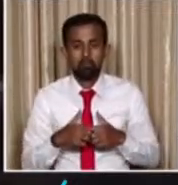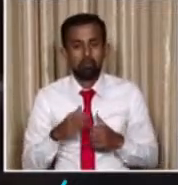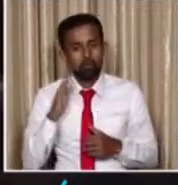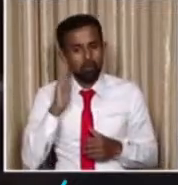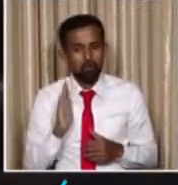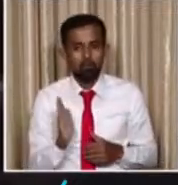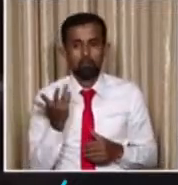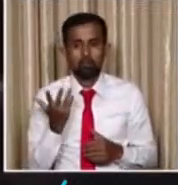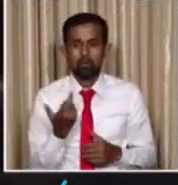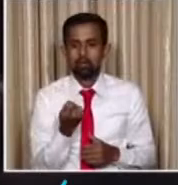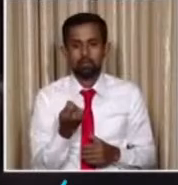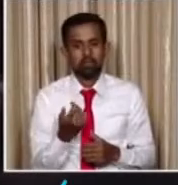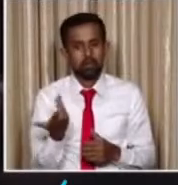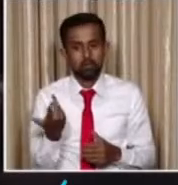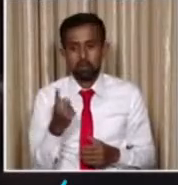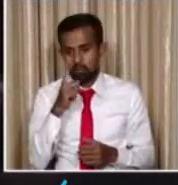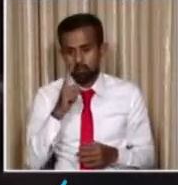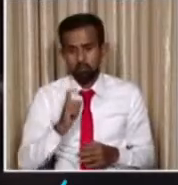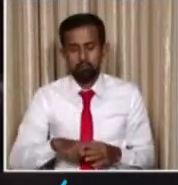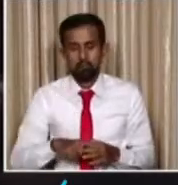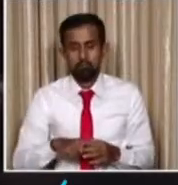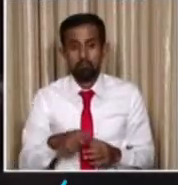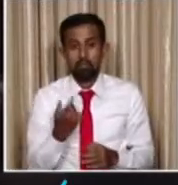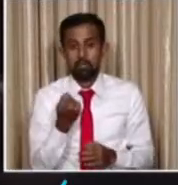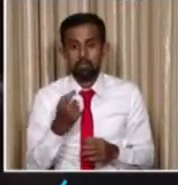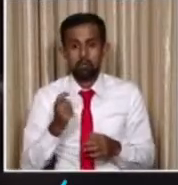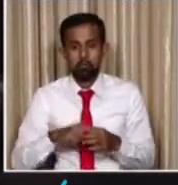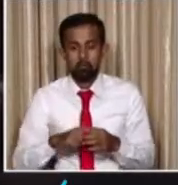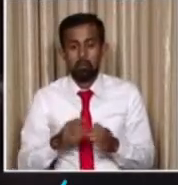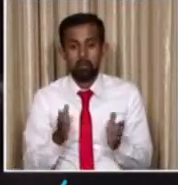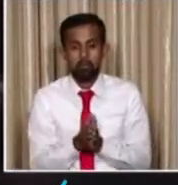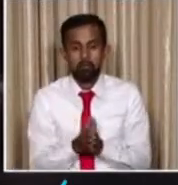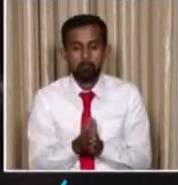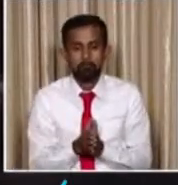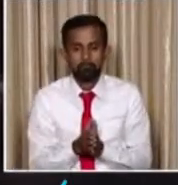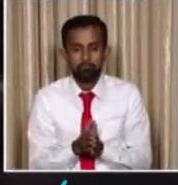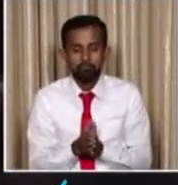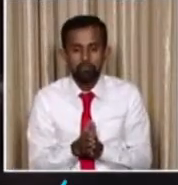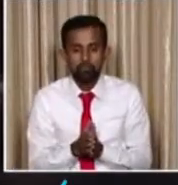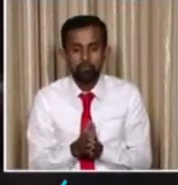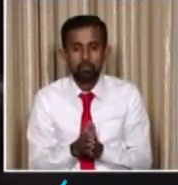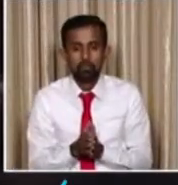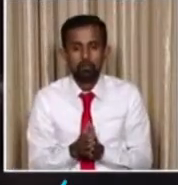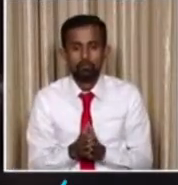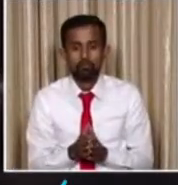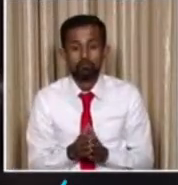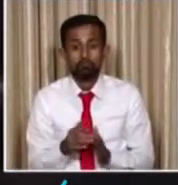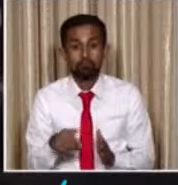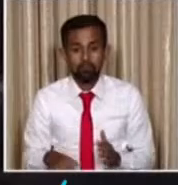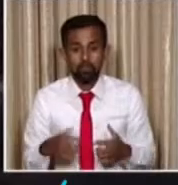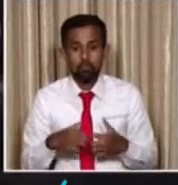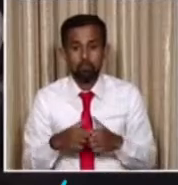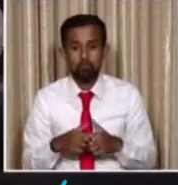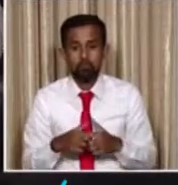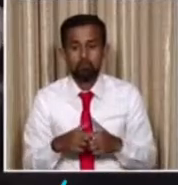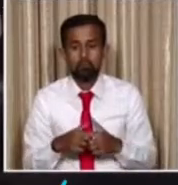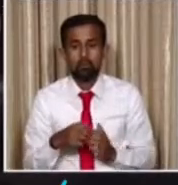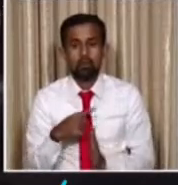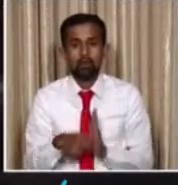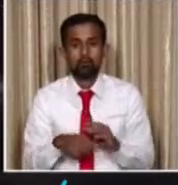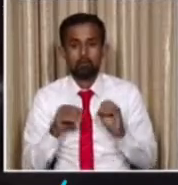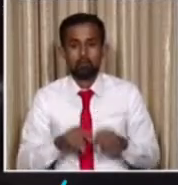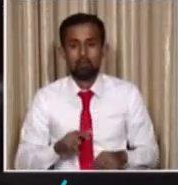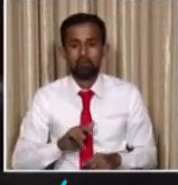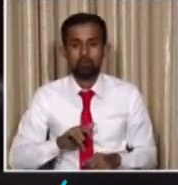නෙමෙයි. සල්ලි නැති එකත් එක ප්‍රශ්නයක්. සල්ලි අර්බුදයත් එක්කට වඩා ඒකත් එක්කම මේ අර්බුදෙත් ආවම රට හැර